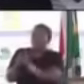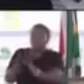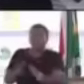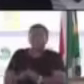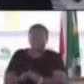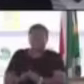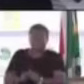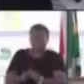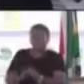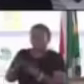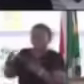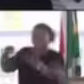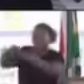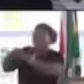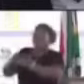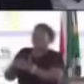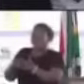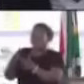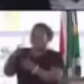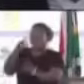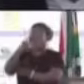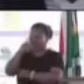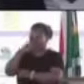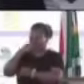nathathe edlukulu nina